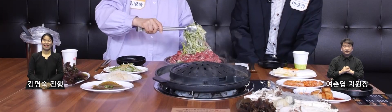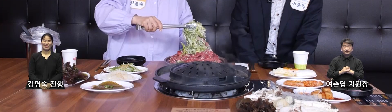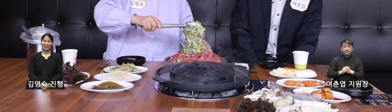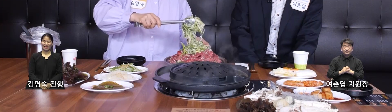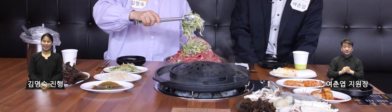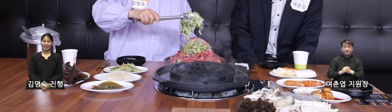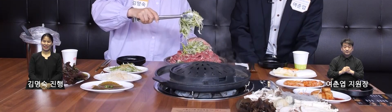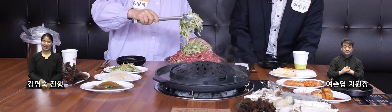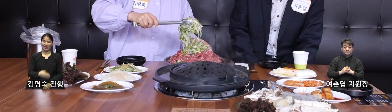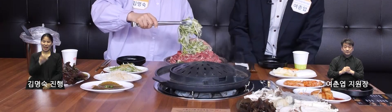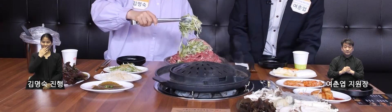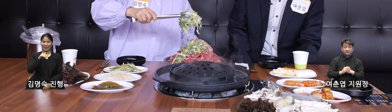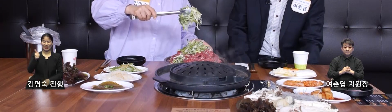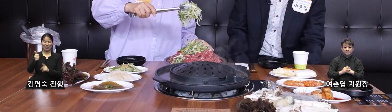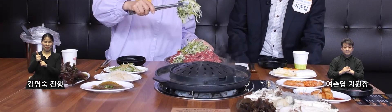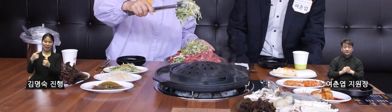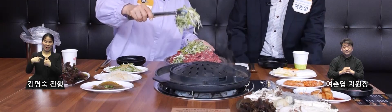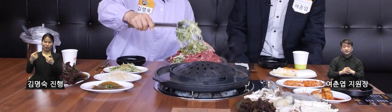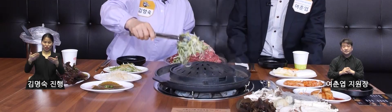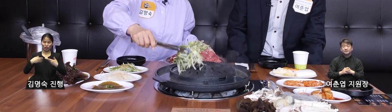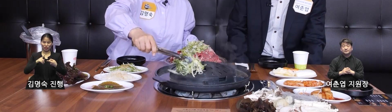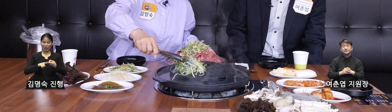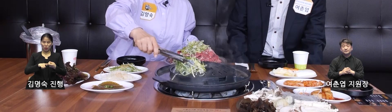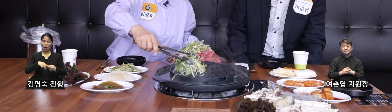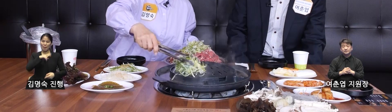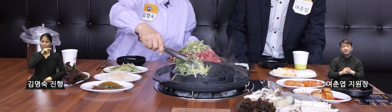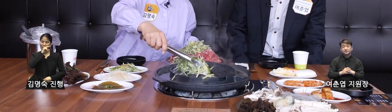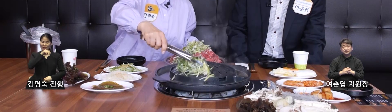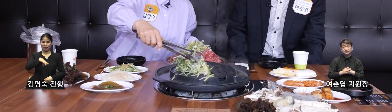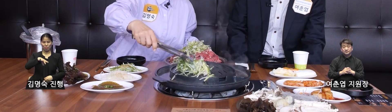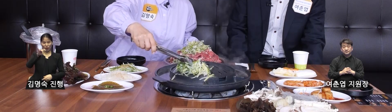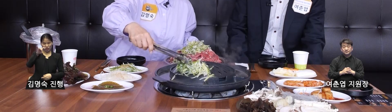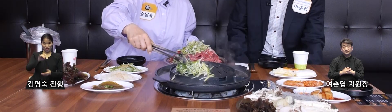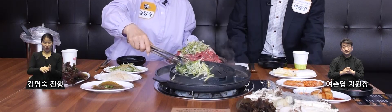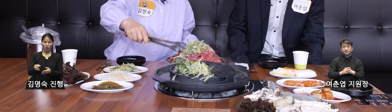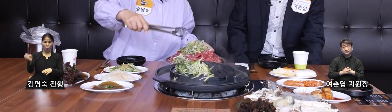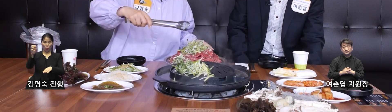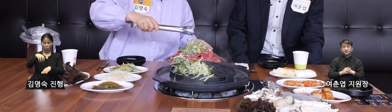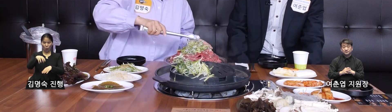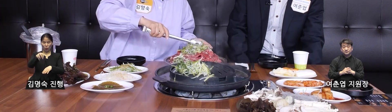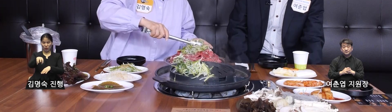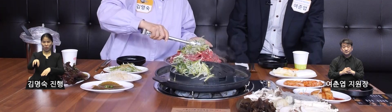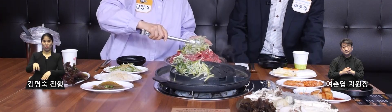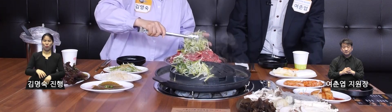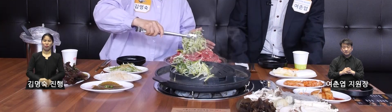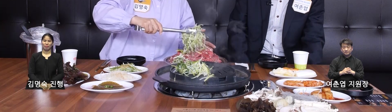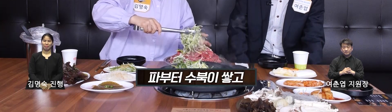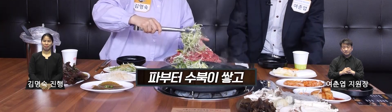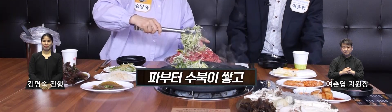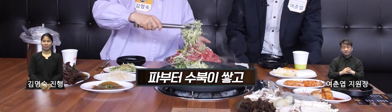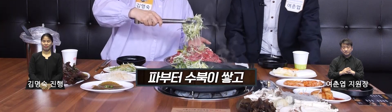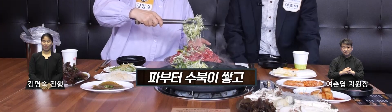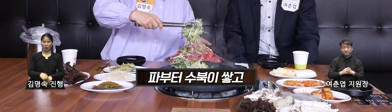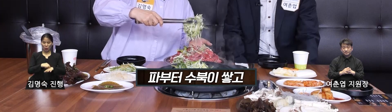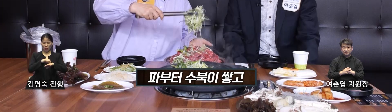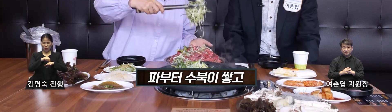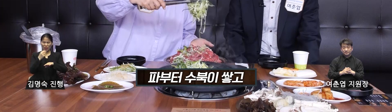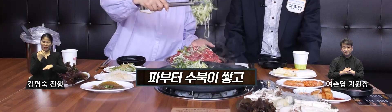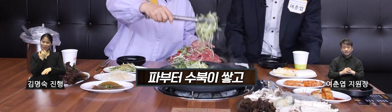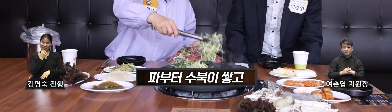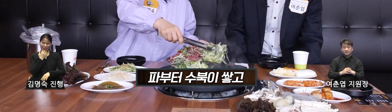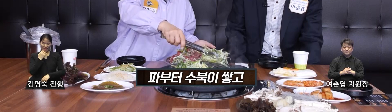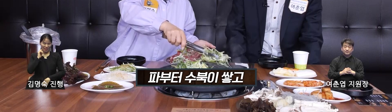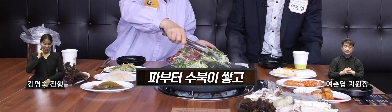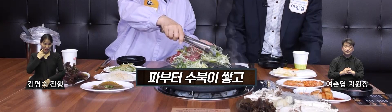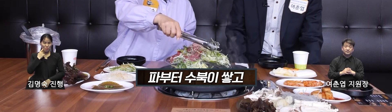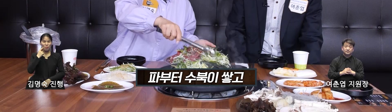우리 사장님이 아까 알려주신 것처럼 팔을 먼저 올리고. 아, 근데 고기 색깔이 너무